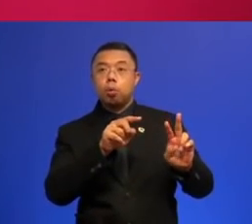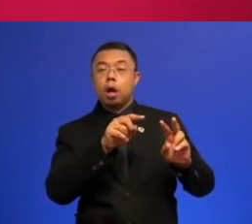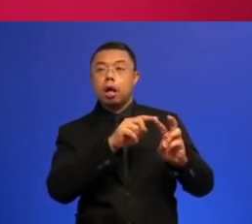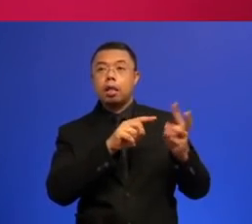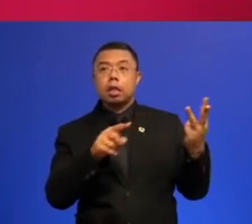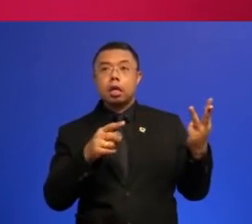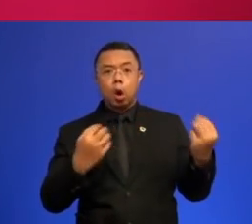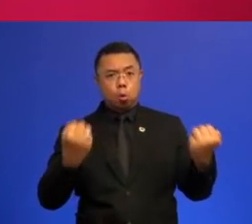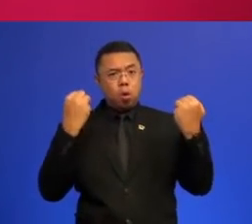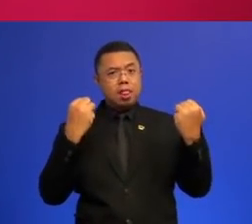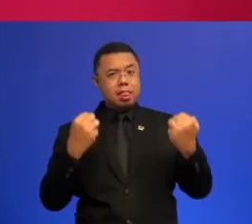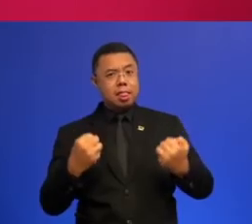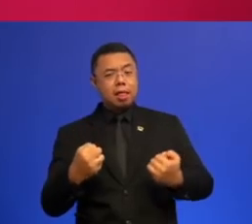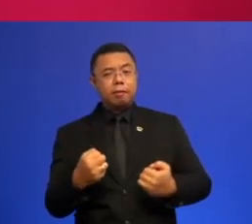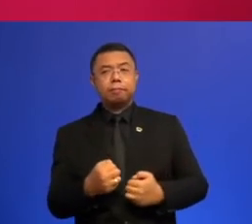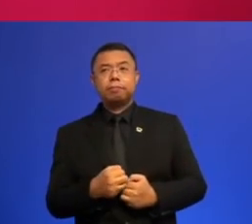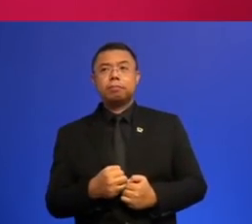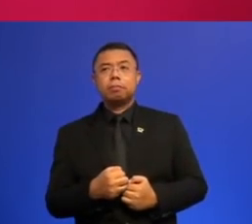wah kuat ini.